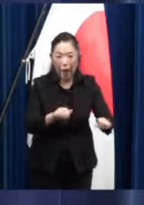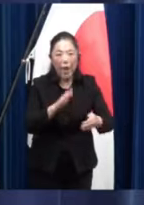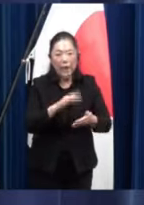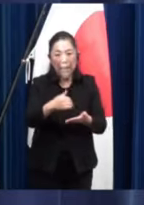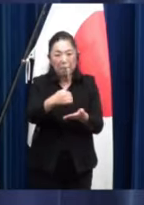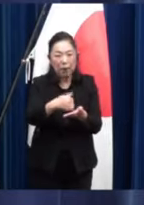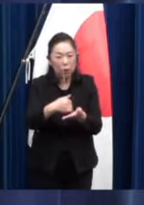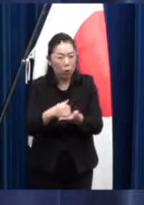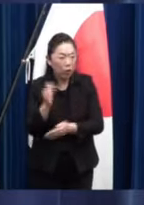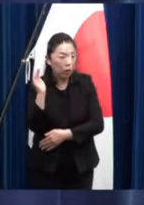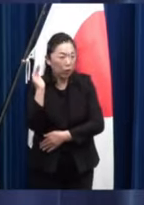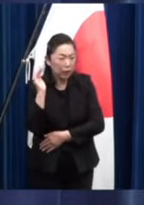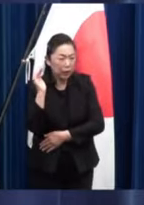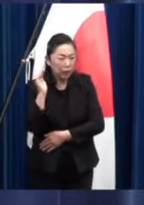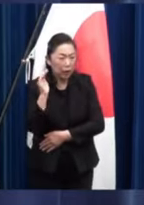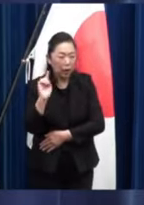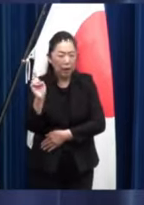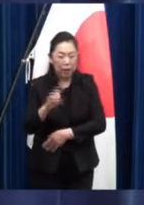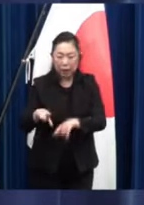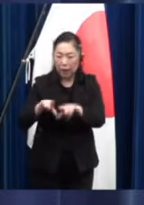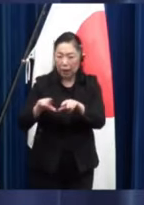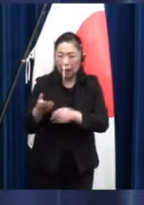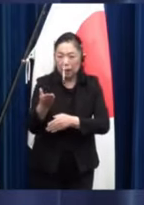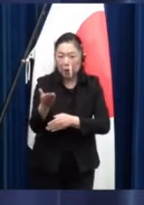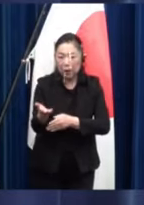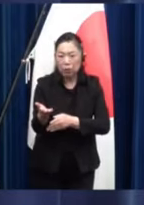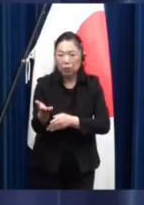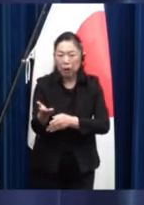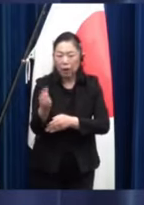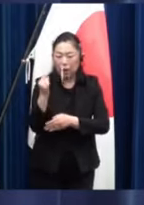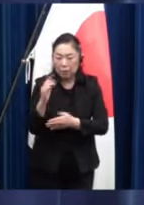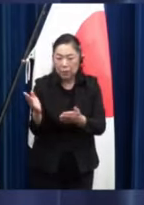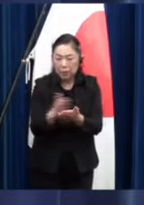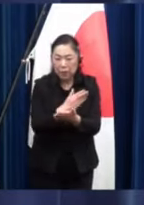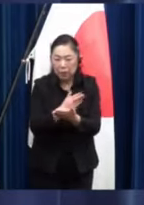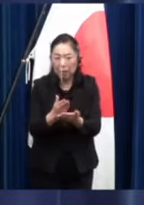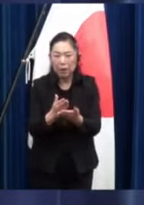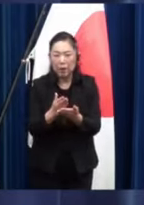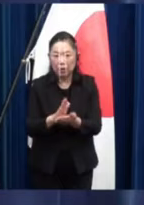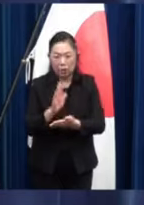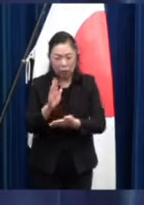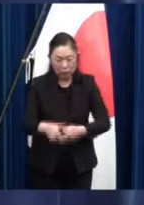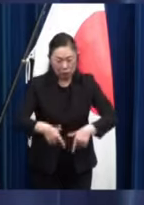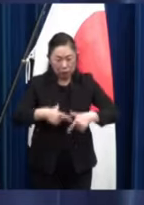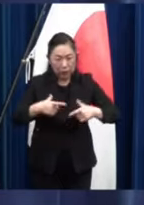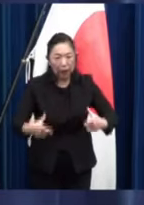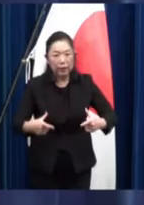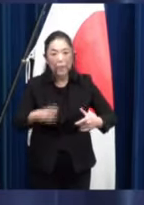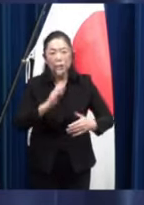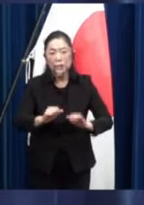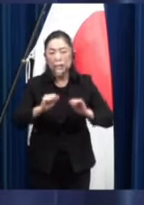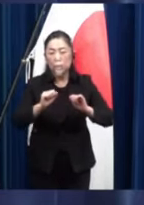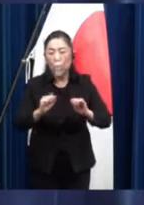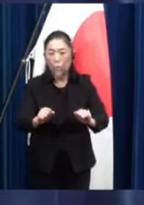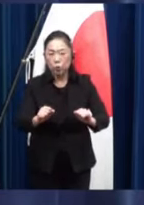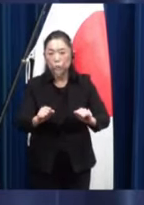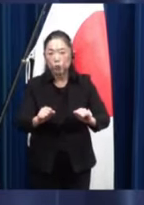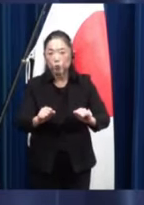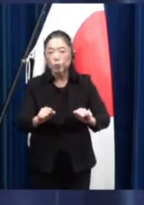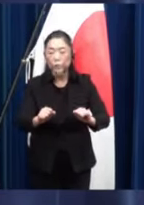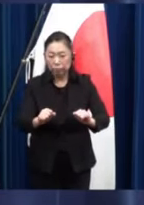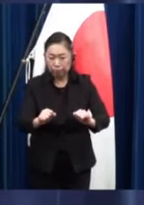て、何が当たり前なのか、そこをしっかりと見極めた上で大胆に実行する、これが私